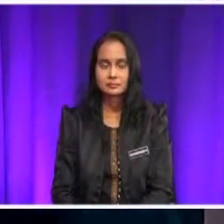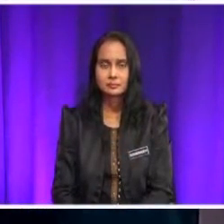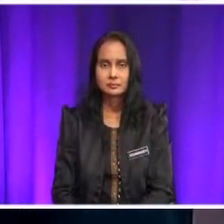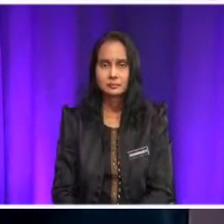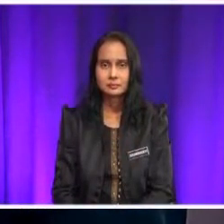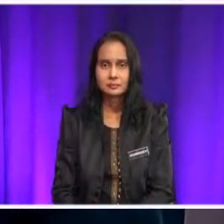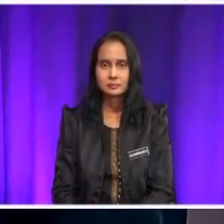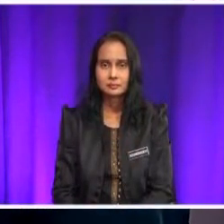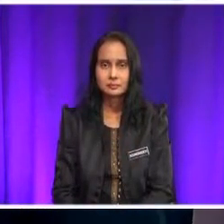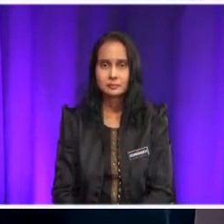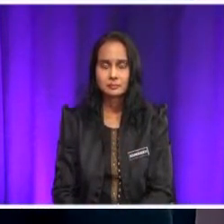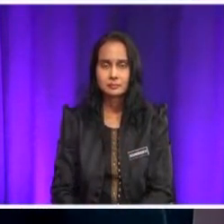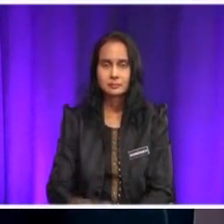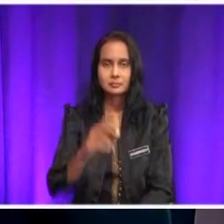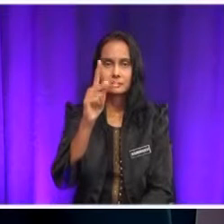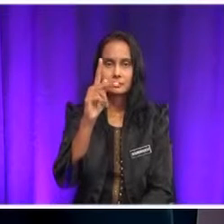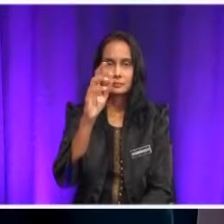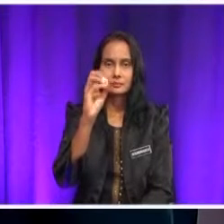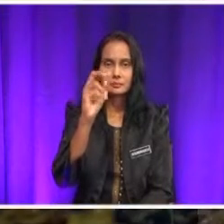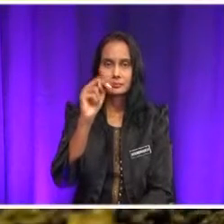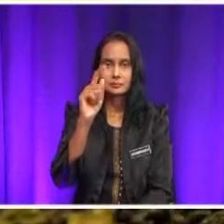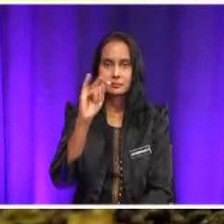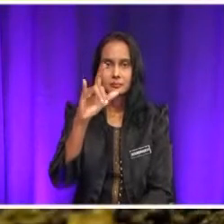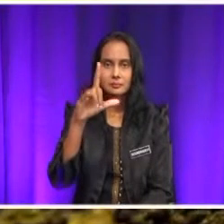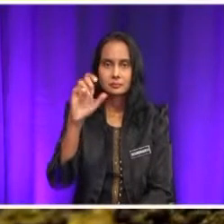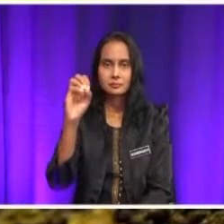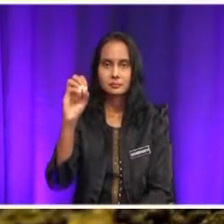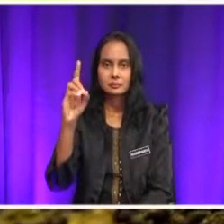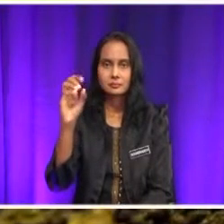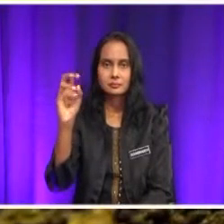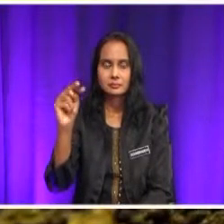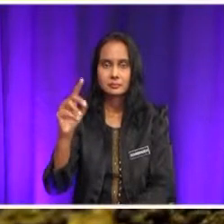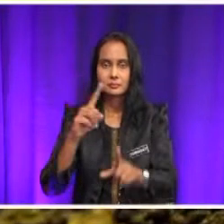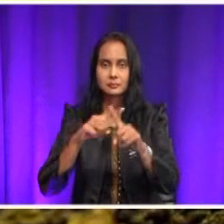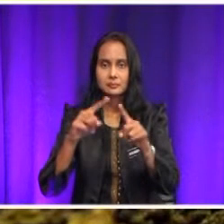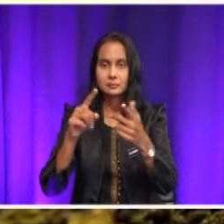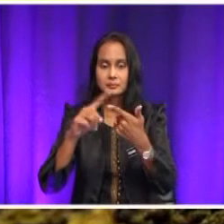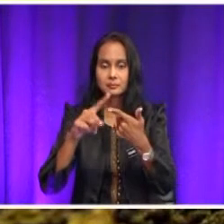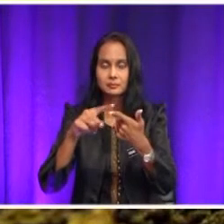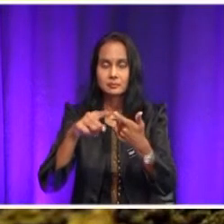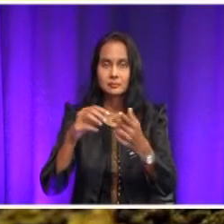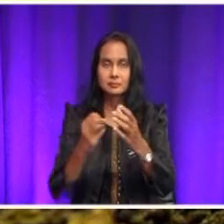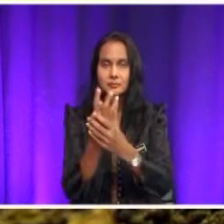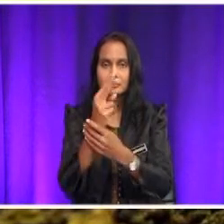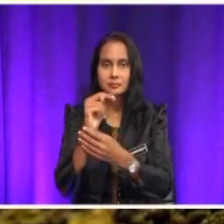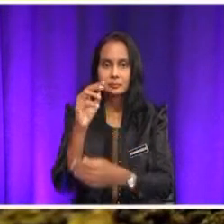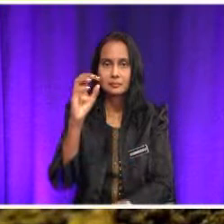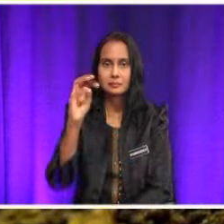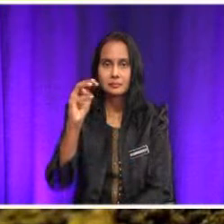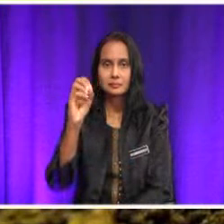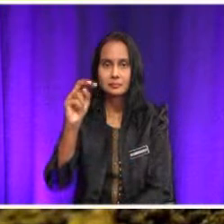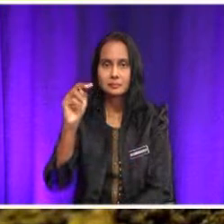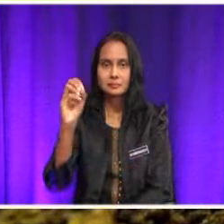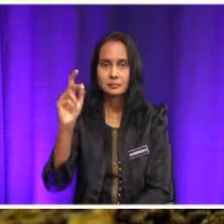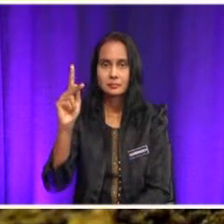dia punya tanah tetapi untuk tumbuhan monokotil dia punya masih